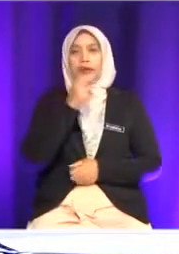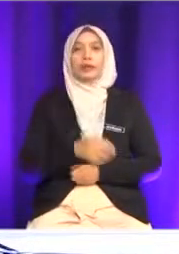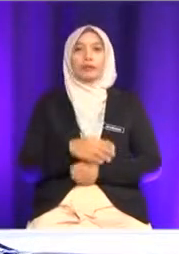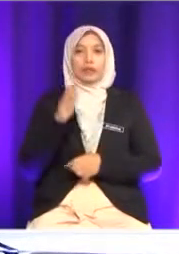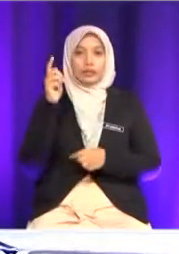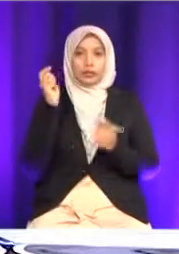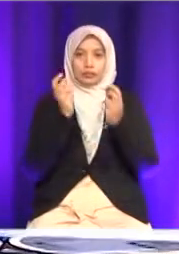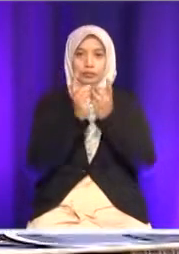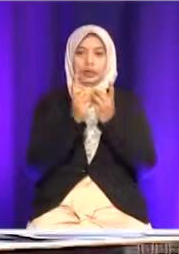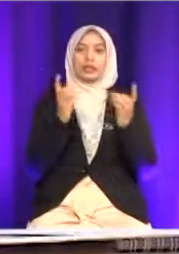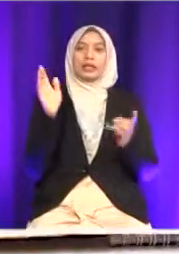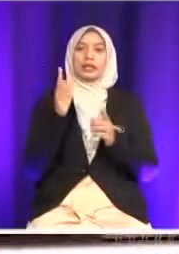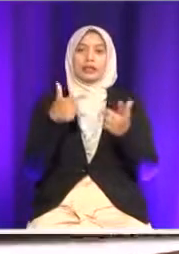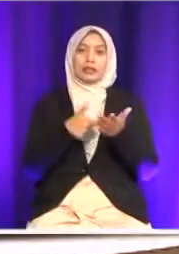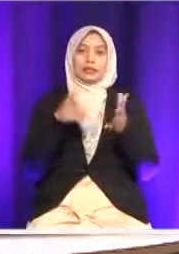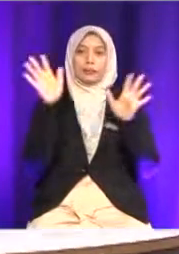lagi